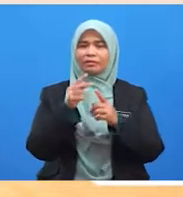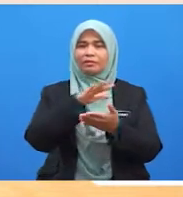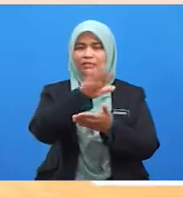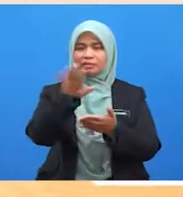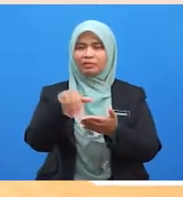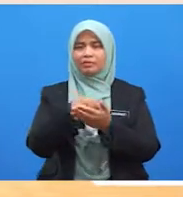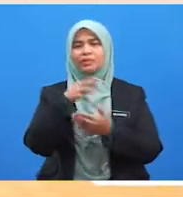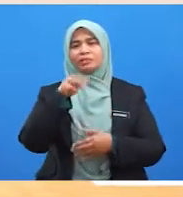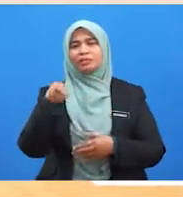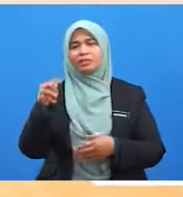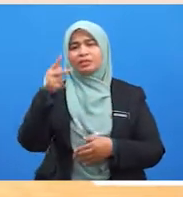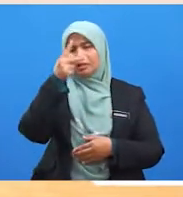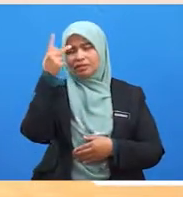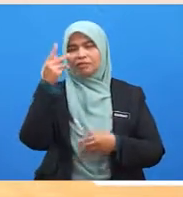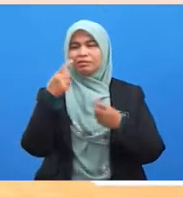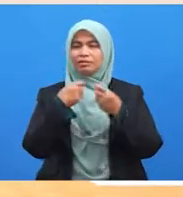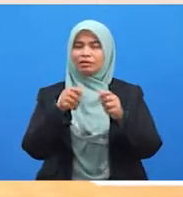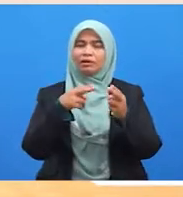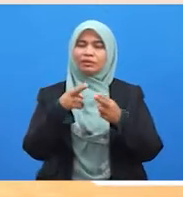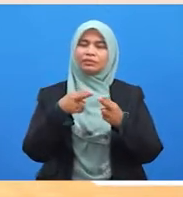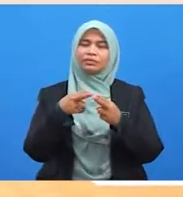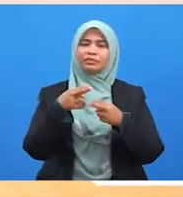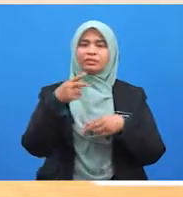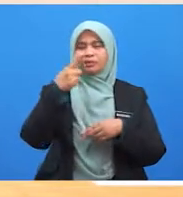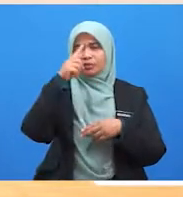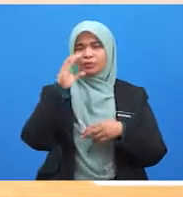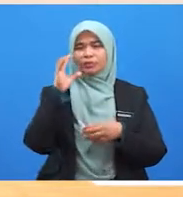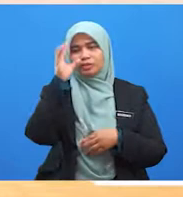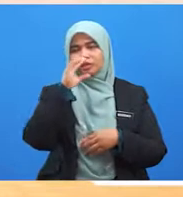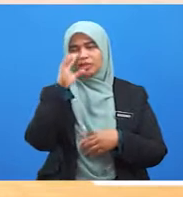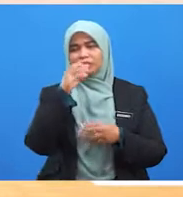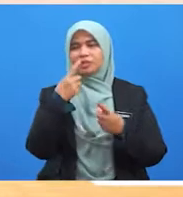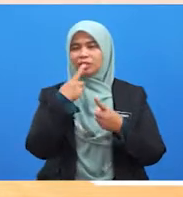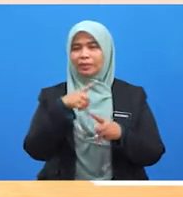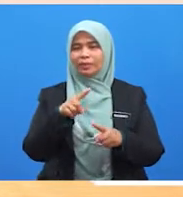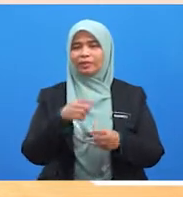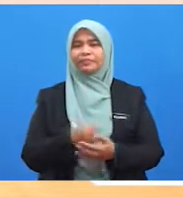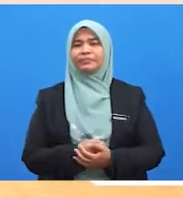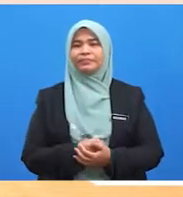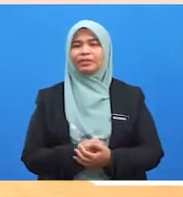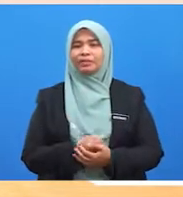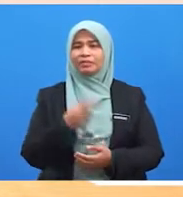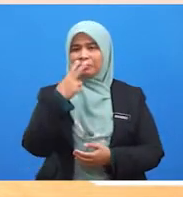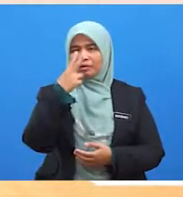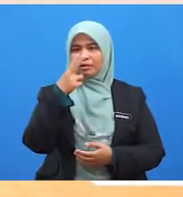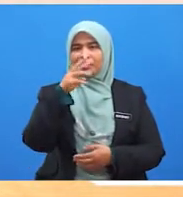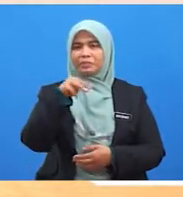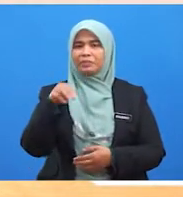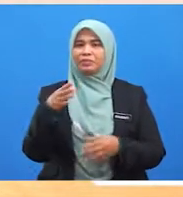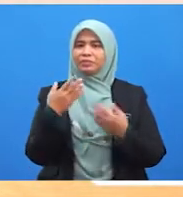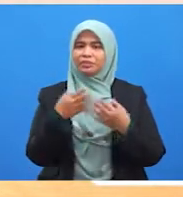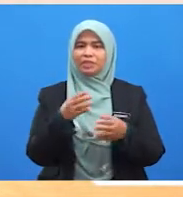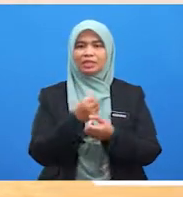telah berusaha mencari jawapan untuk slot asah minda ini. Nampaknya murid-murid sudah